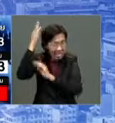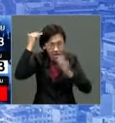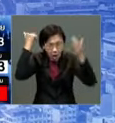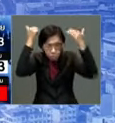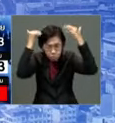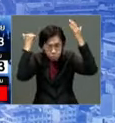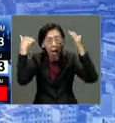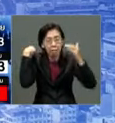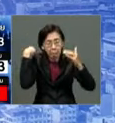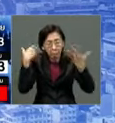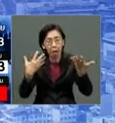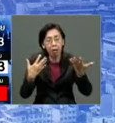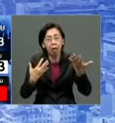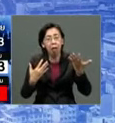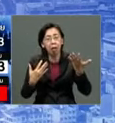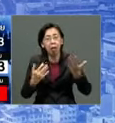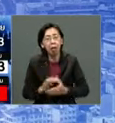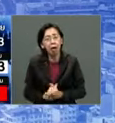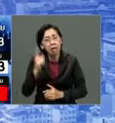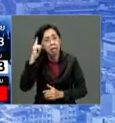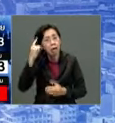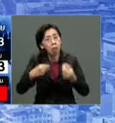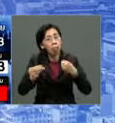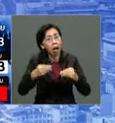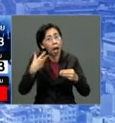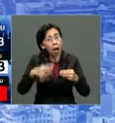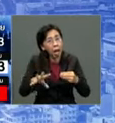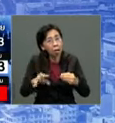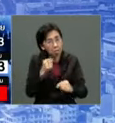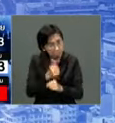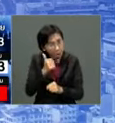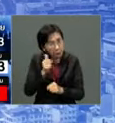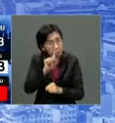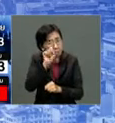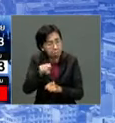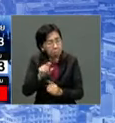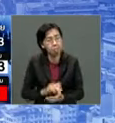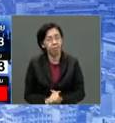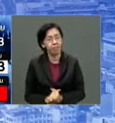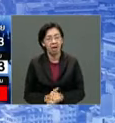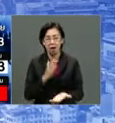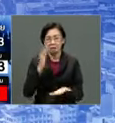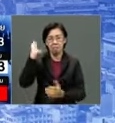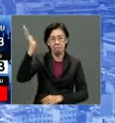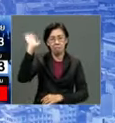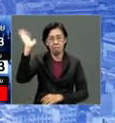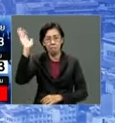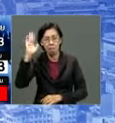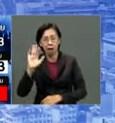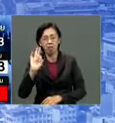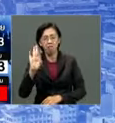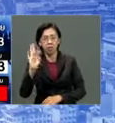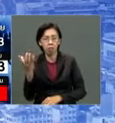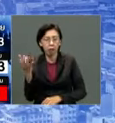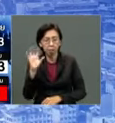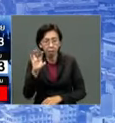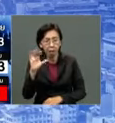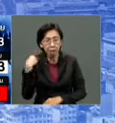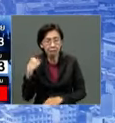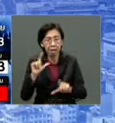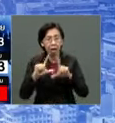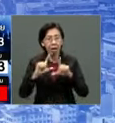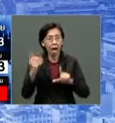นนี้มีการผ่อนคลายมาตรการแบบนี้แล้วหรือไม่นะครับแล้วก็มีการลงโฆษณาผ่านโซเชียลมีเดียด้วยสบคได้รับร